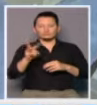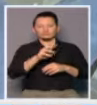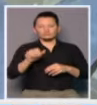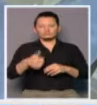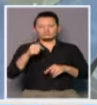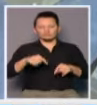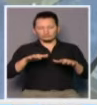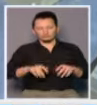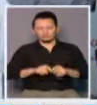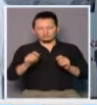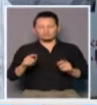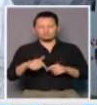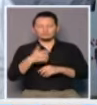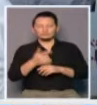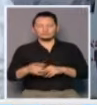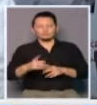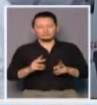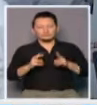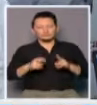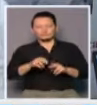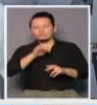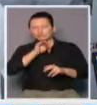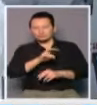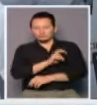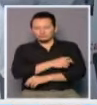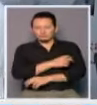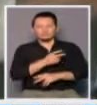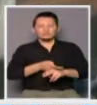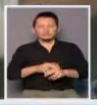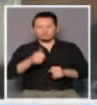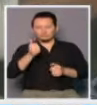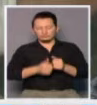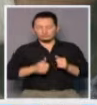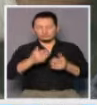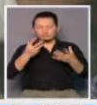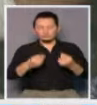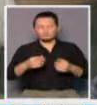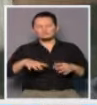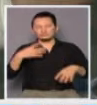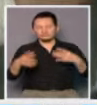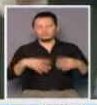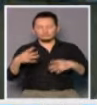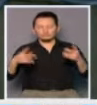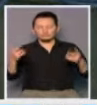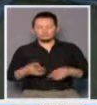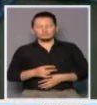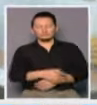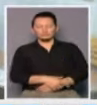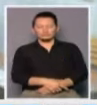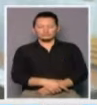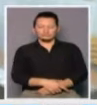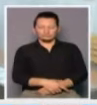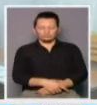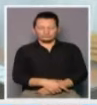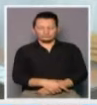главы региона, который посетил новый центр, профессия врача предполагает ежедневное обучение и оттачивание навыков.